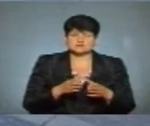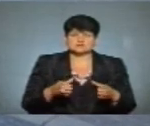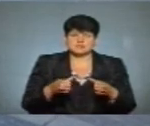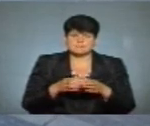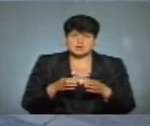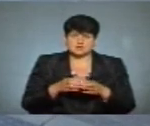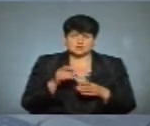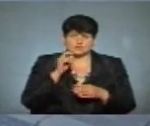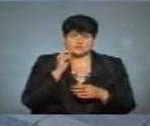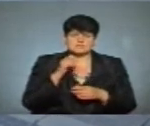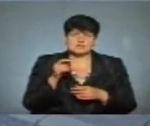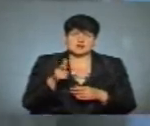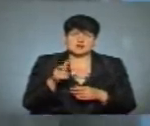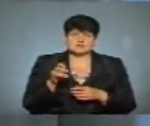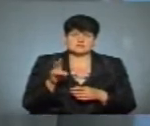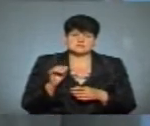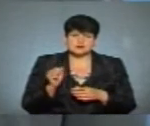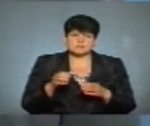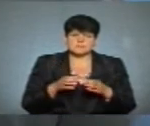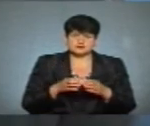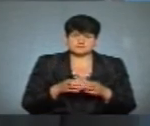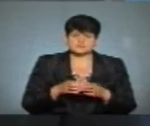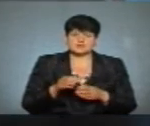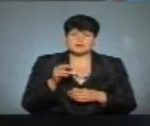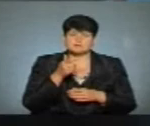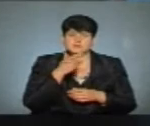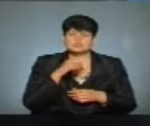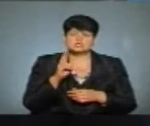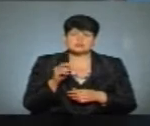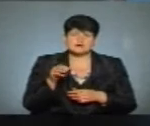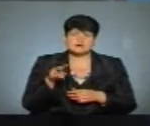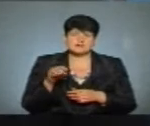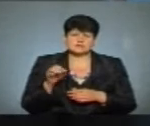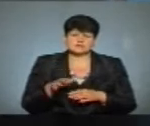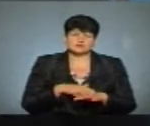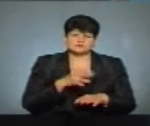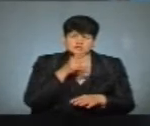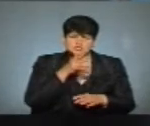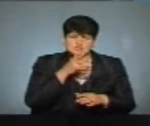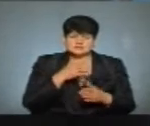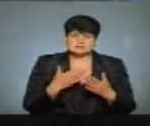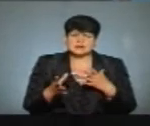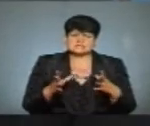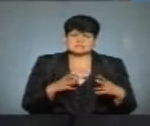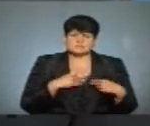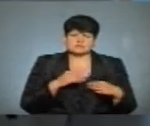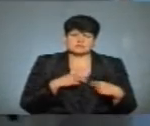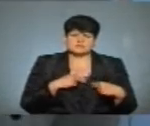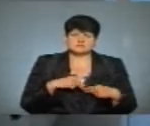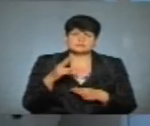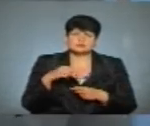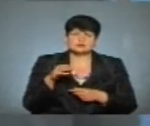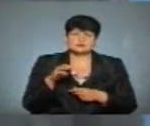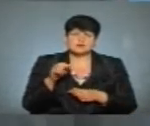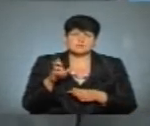та «Українська Галицька партія». Пан Шкарлет, він довгий час співпрацював з Дмитром Табачником, коли Дмитро Табачник